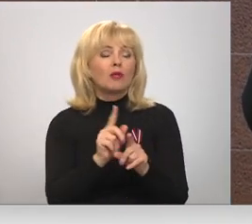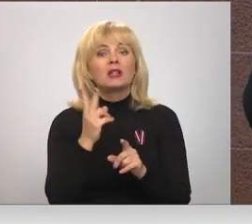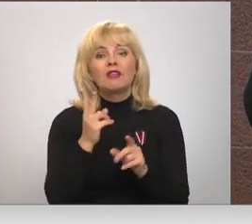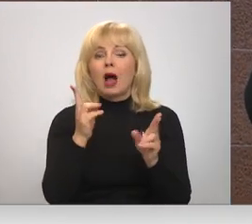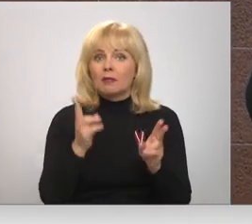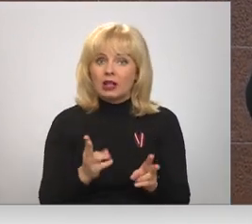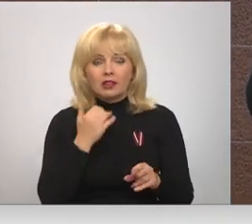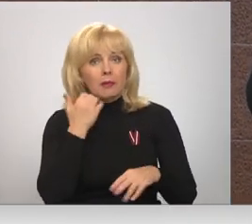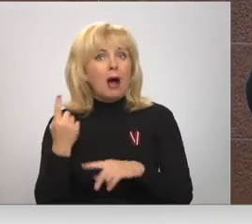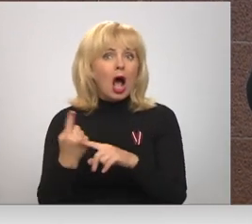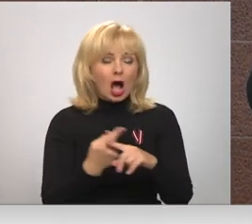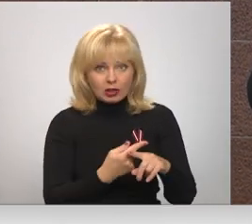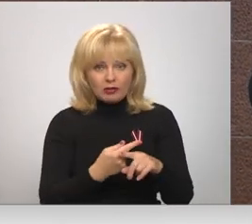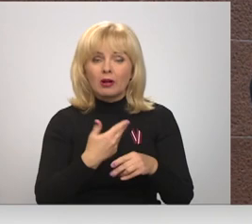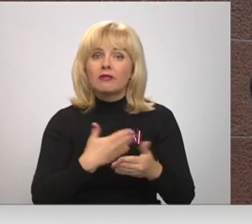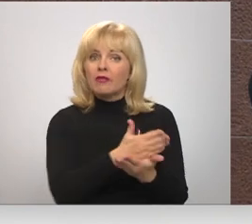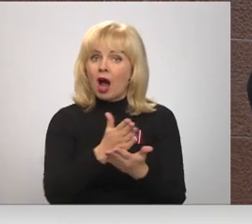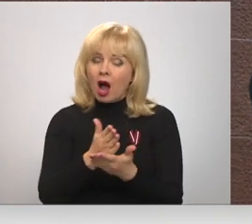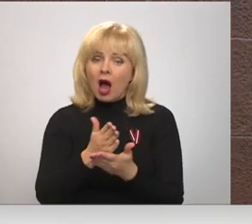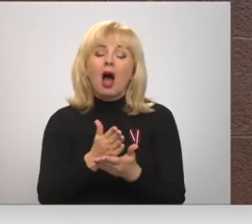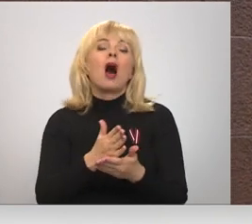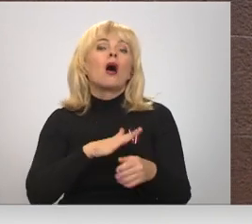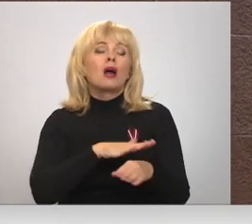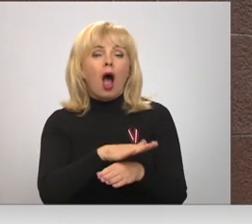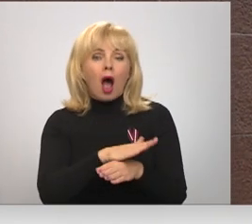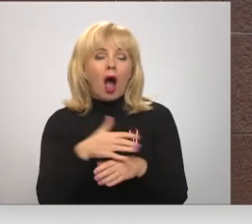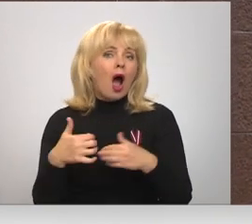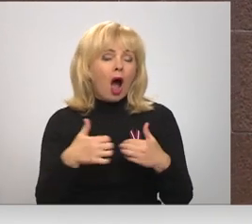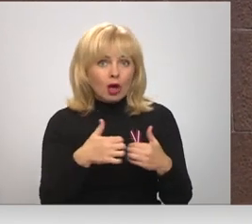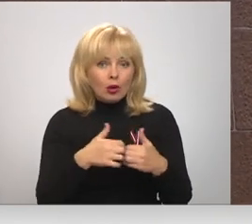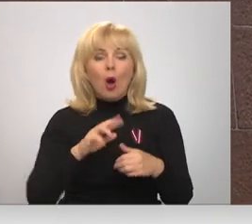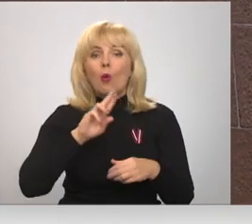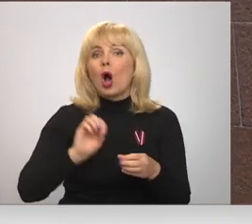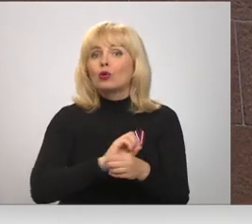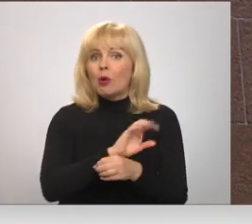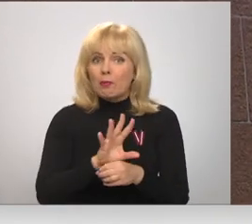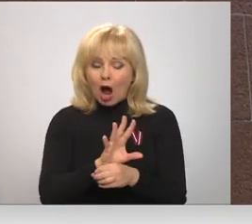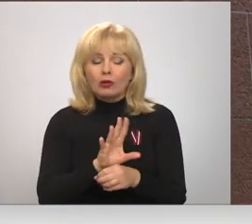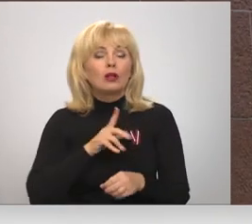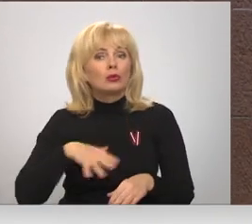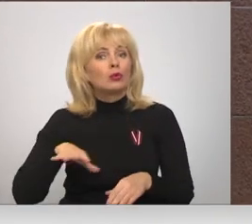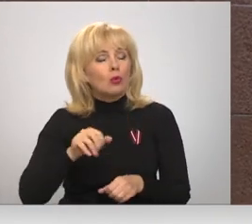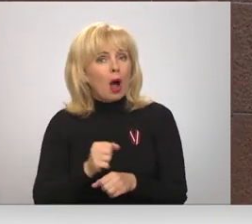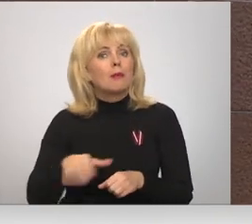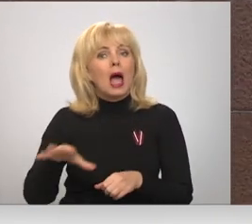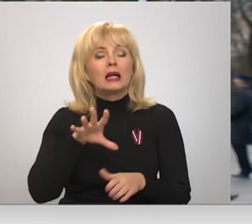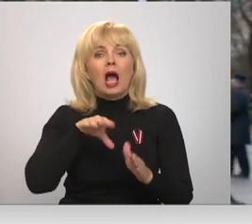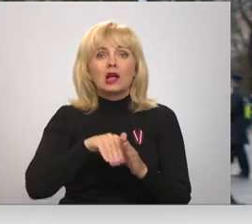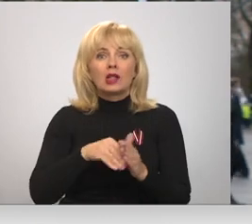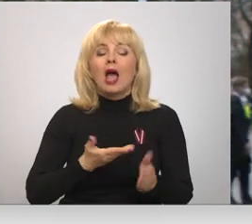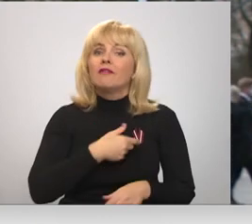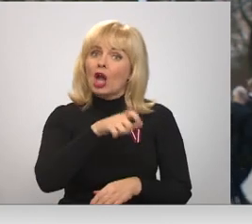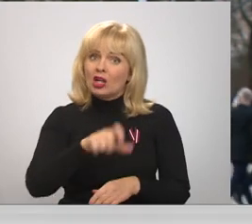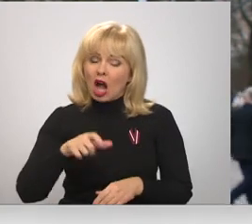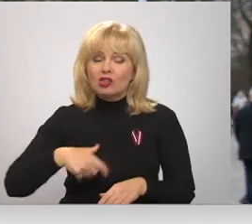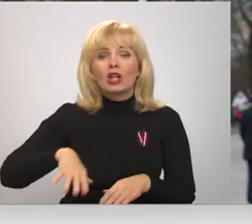krīzēm – Baltkrievijas hibrīda karu un COVID-19 pandēmiju. Lai pārvarētu otro, jāiesaistās visiem dzīvotājiem, teica Levits. Visi